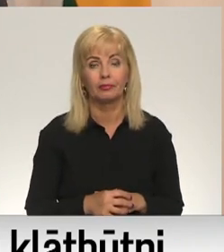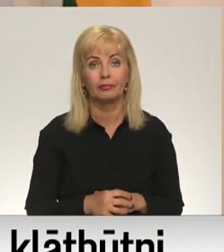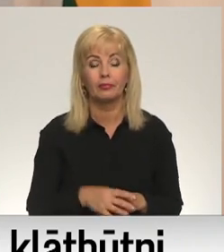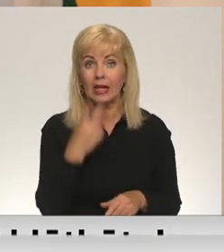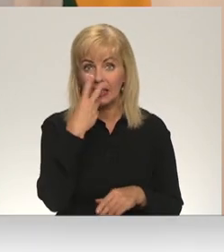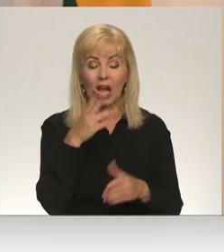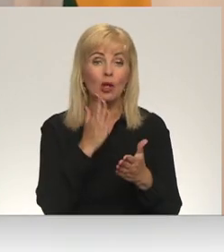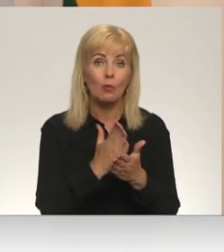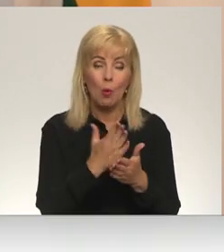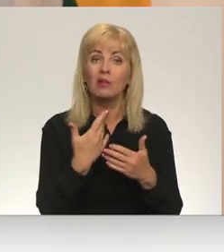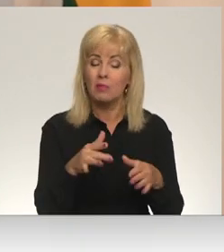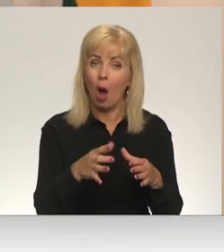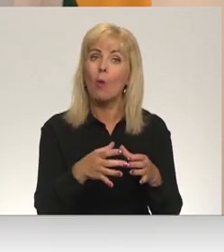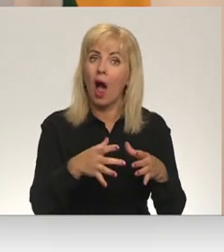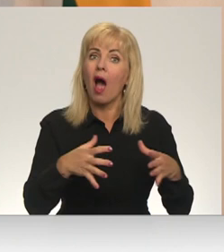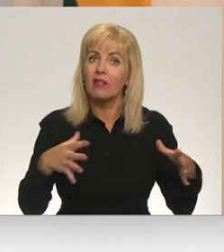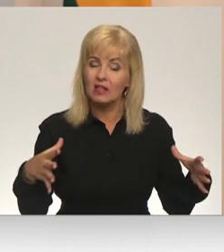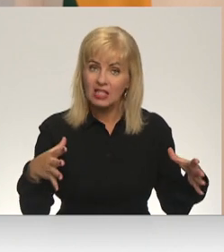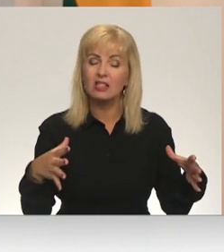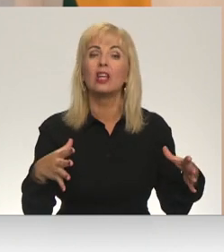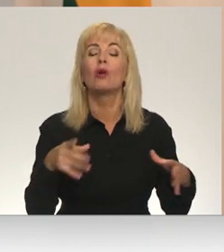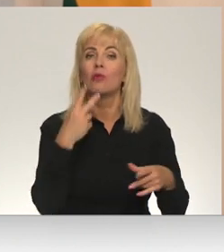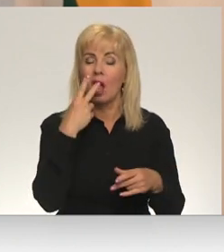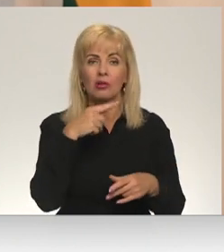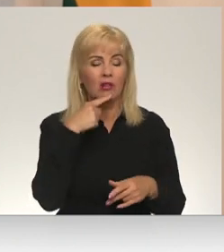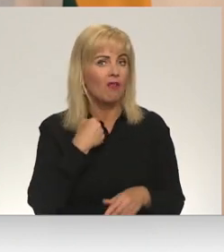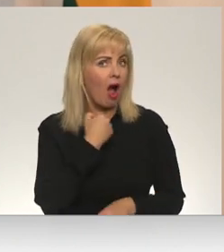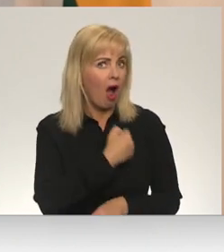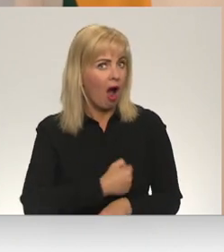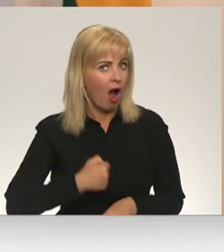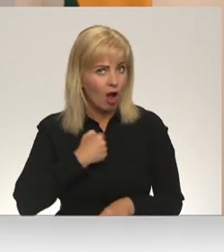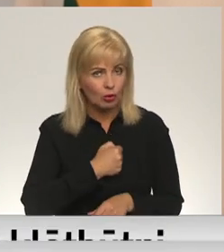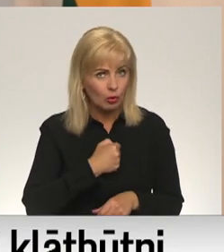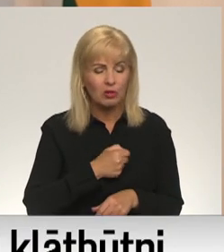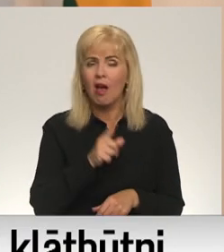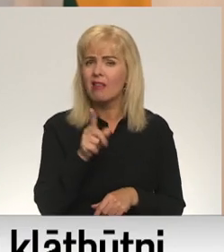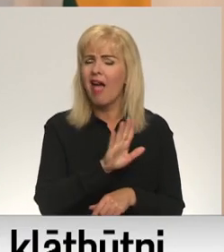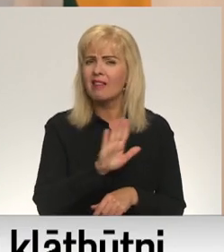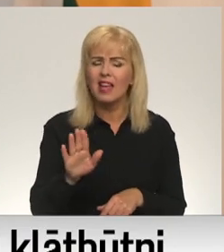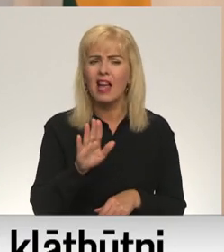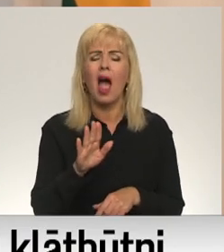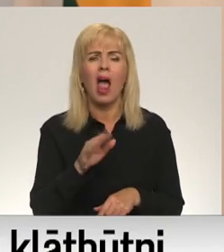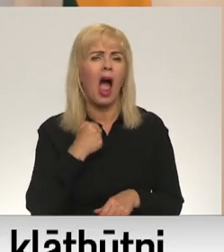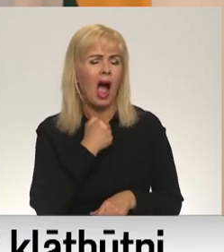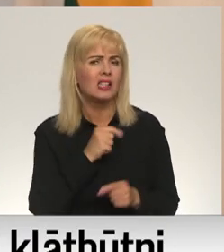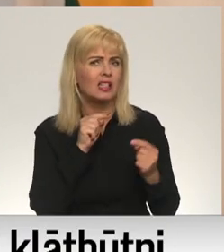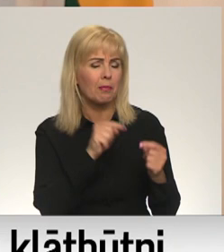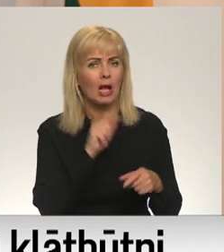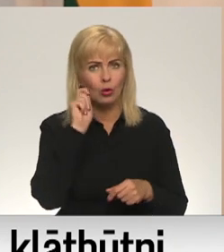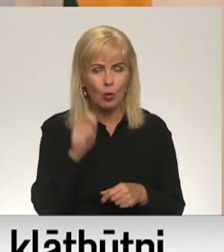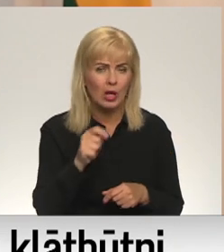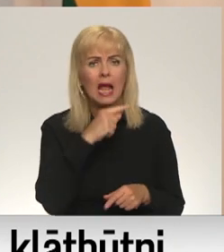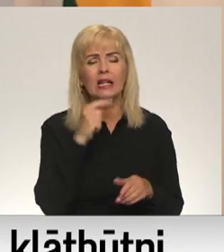Redzot notikuma attīstību un ļoti agresīvo Krievijas pozīciju, un es domāju ne tikai agresiju pret Ukrainu, bet arī Krievu līderu